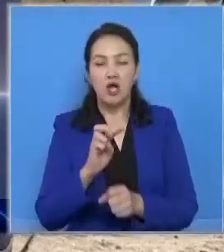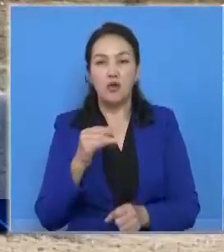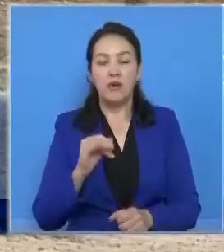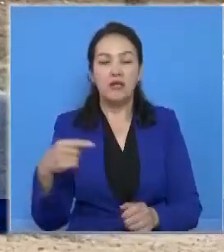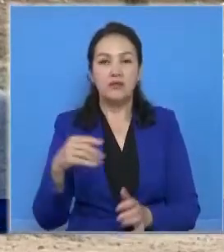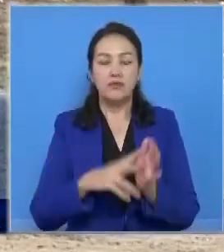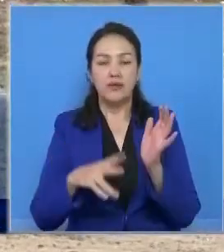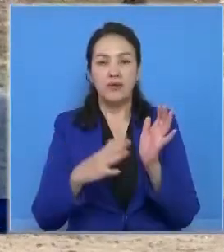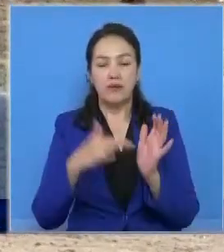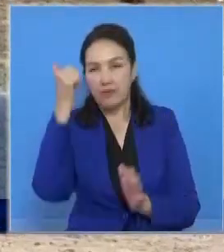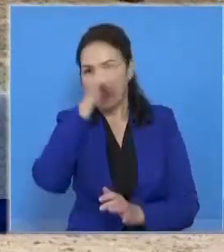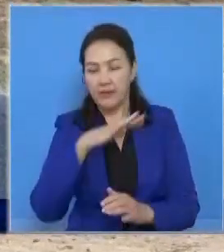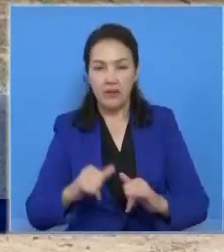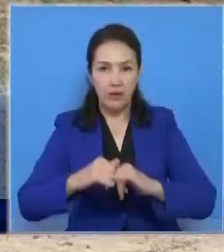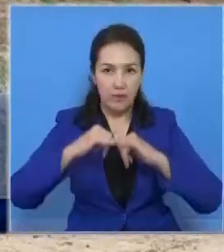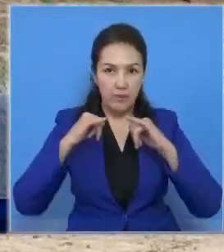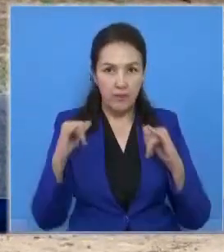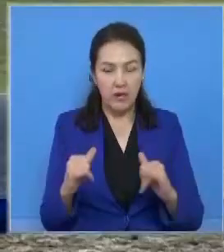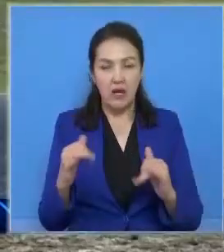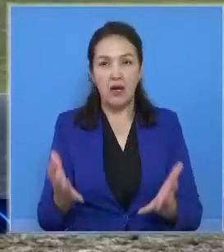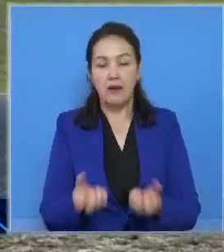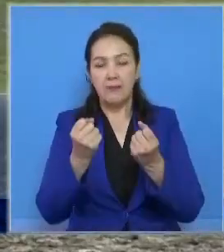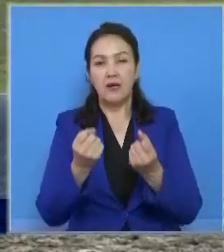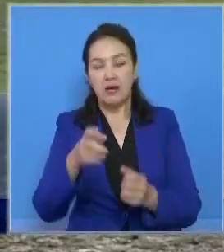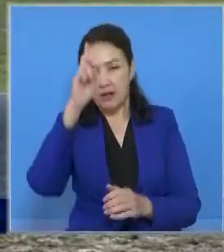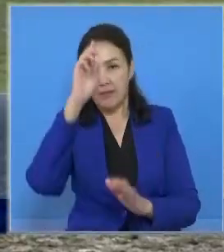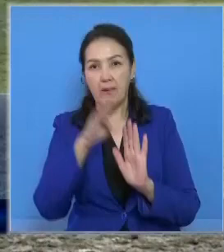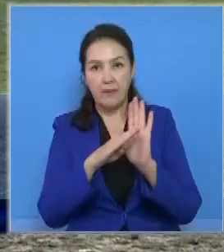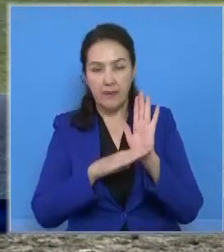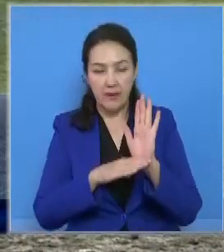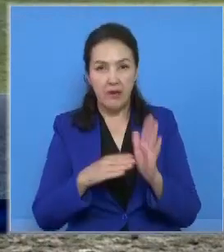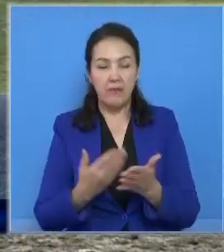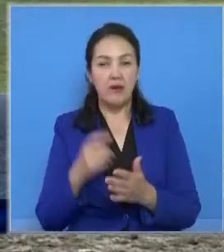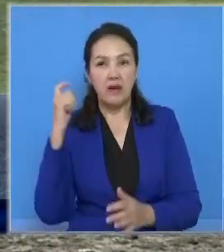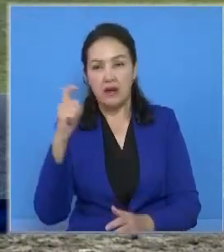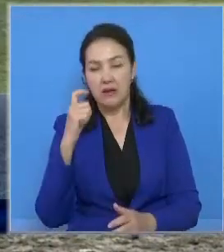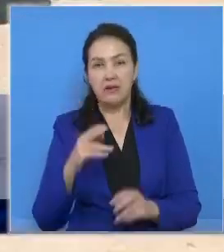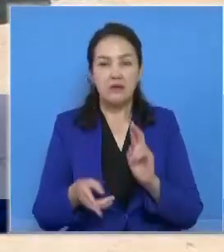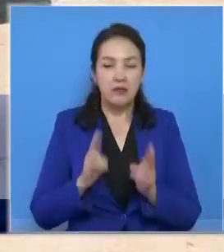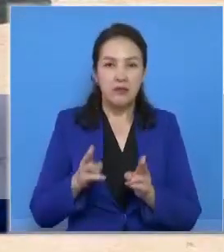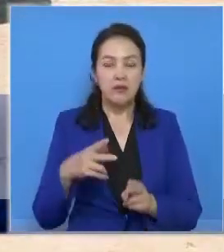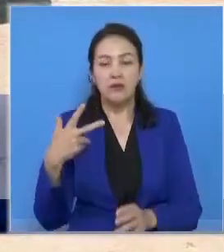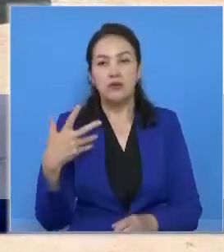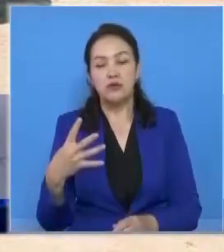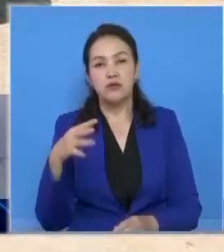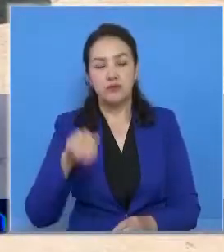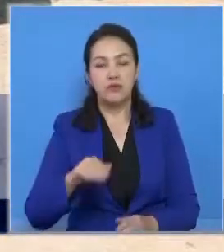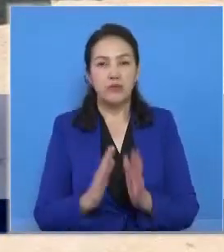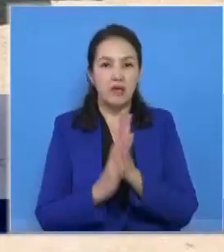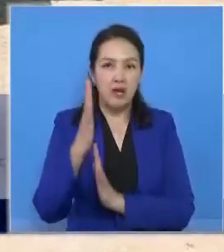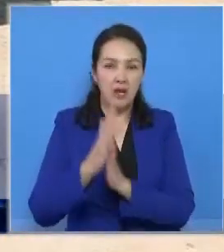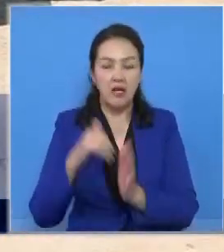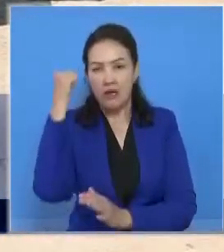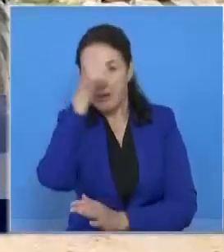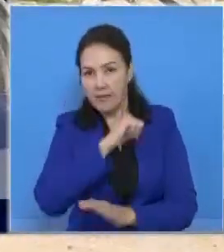с 1999 года расширилось при поддержке в рамках государственных программ. Владельцы хозяйства заготавливают около 3-4 тысяч тонн сена в